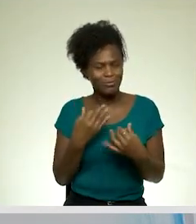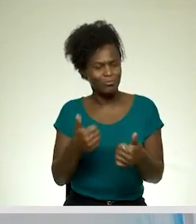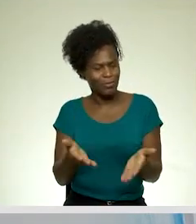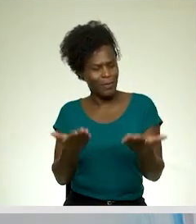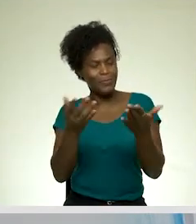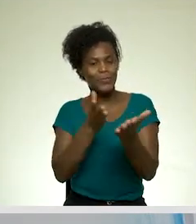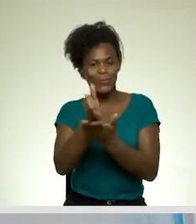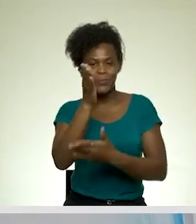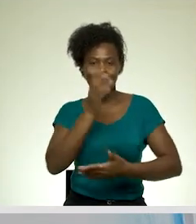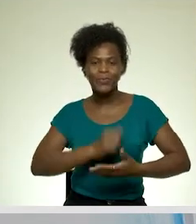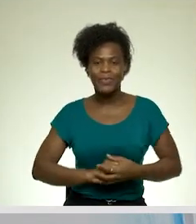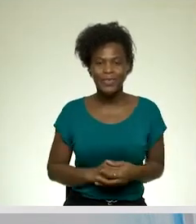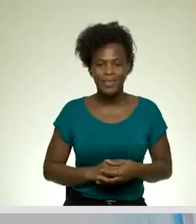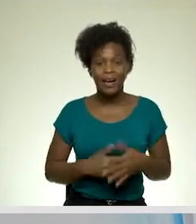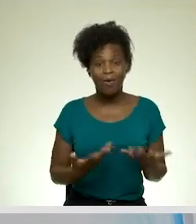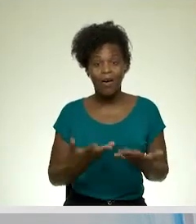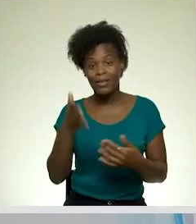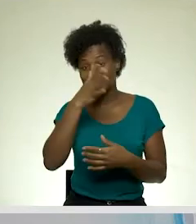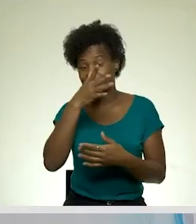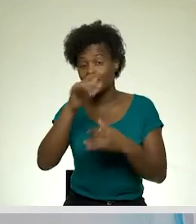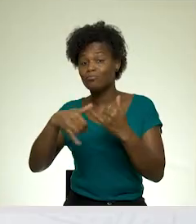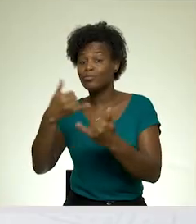continuer. On passe à l'activité suivante.